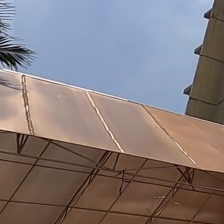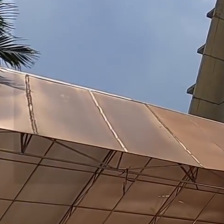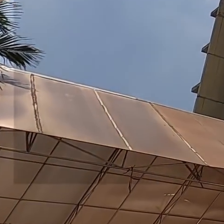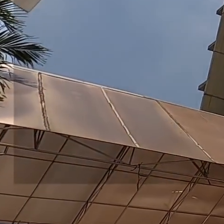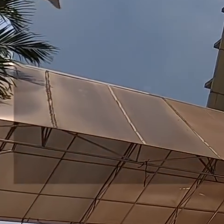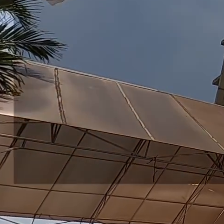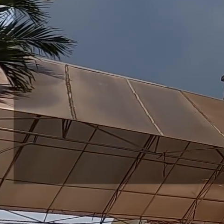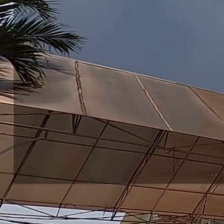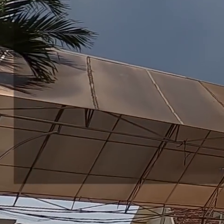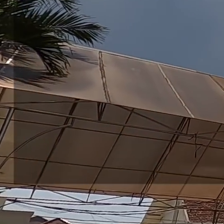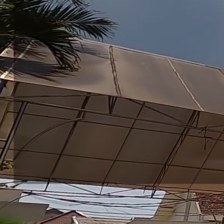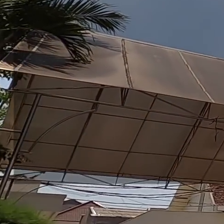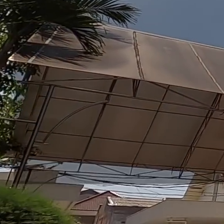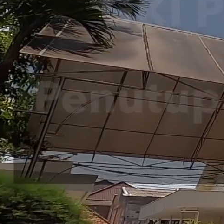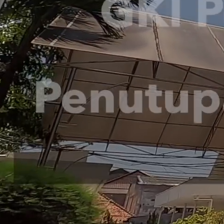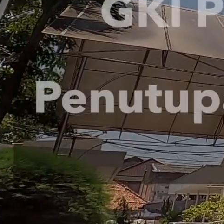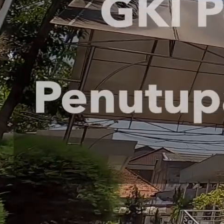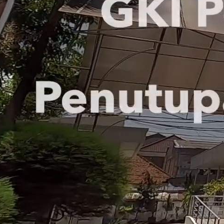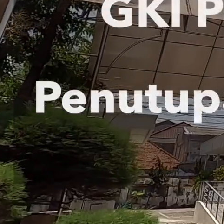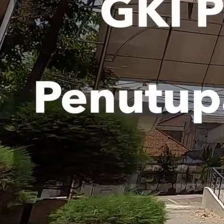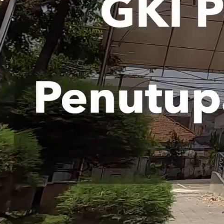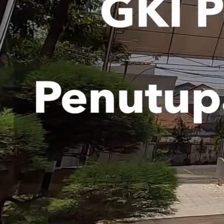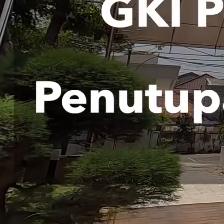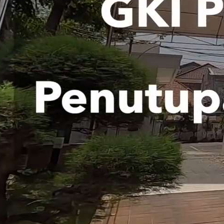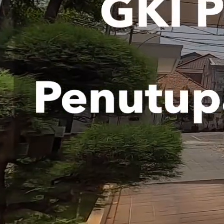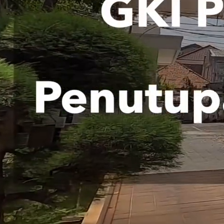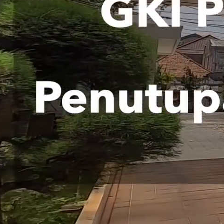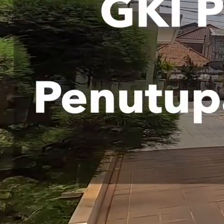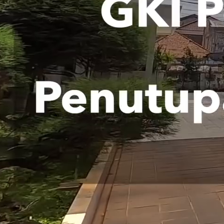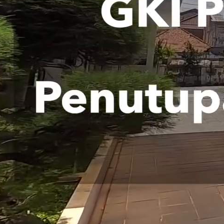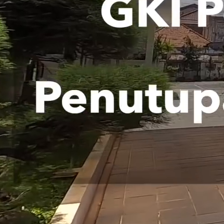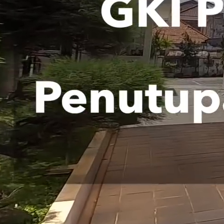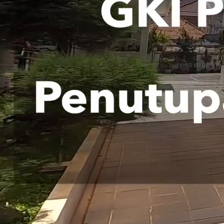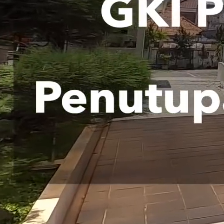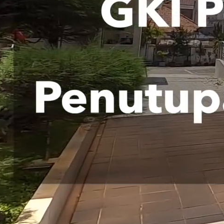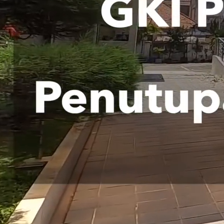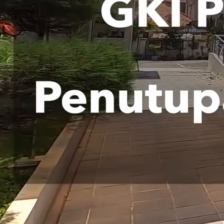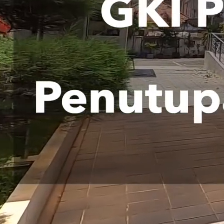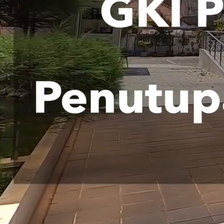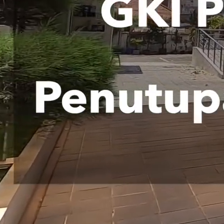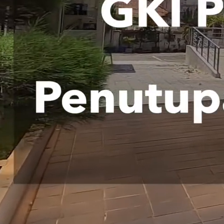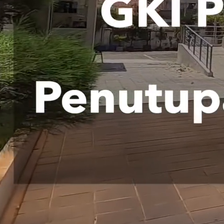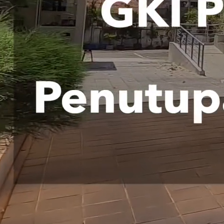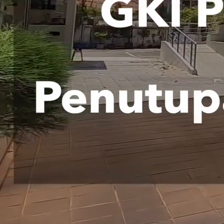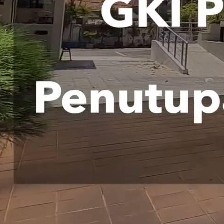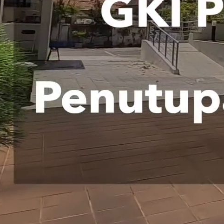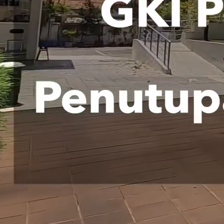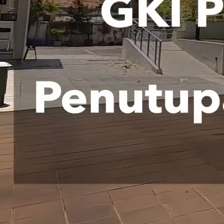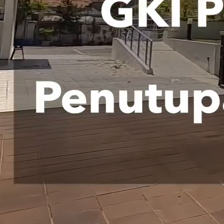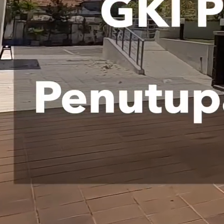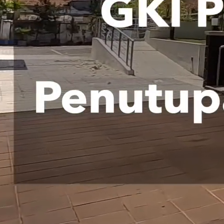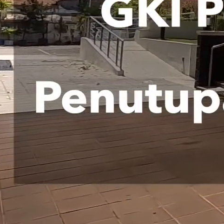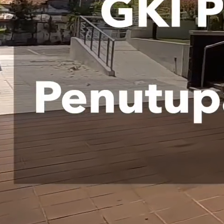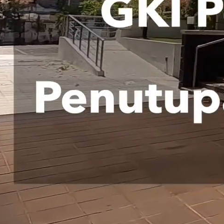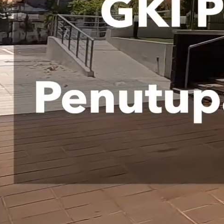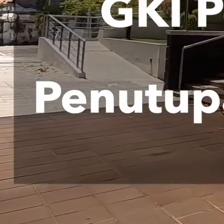Mari ikuti bersama kebaktian penyegaran iman dalam rangka pengucapan syukur HUT ke-54 GKI Peterongan Semarang, sekaligus penutupan